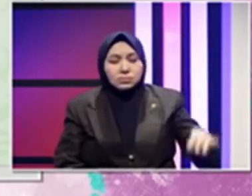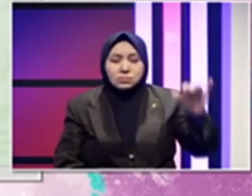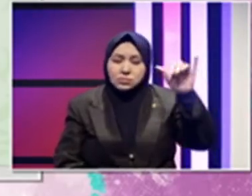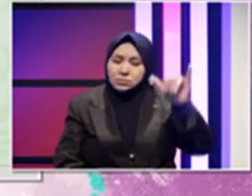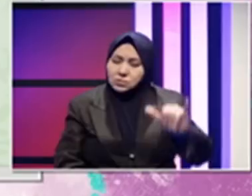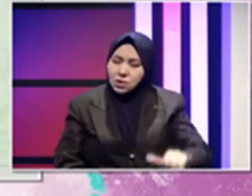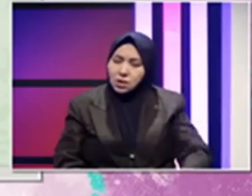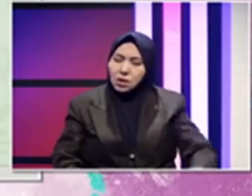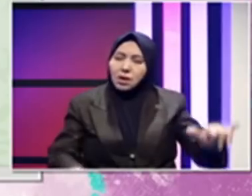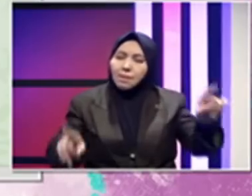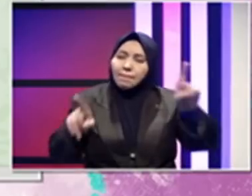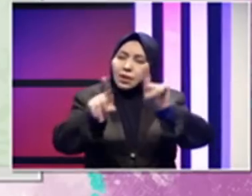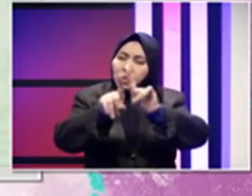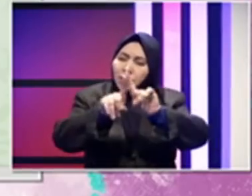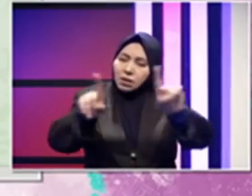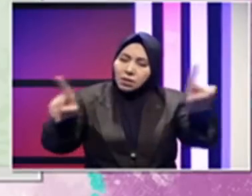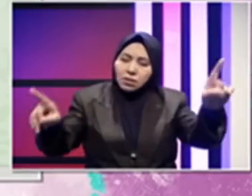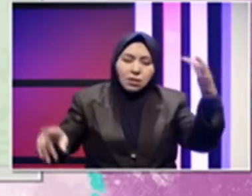مختلف